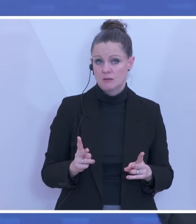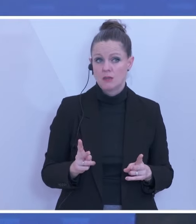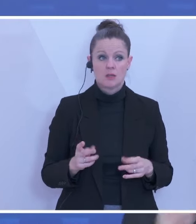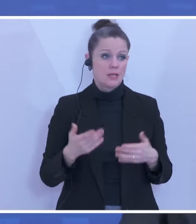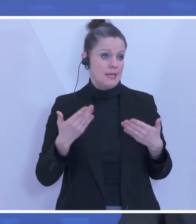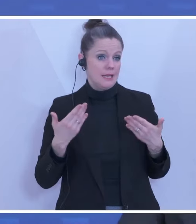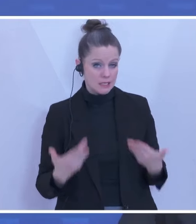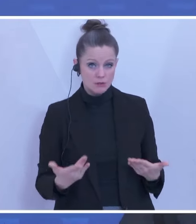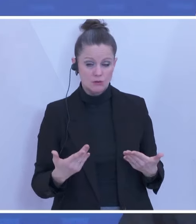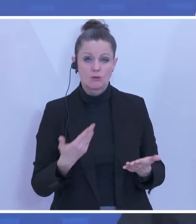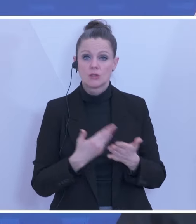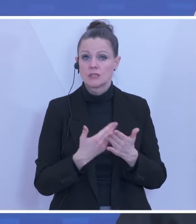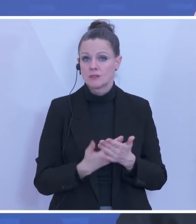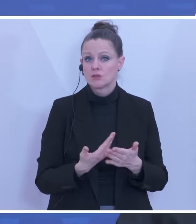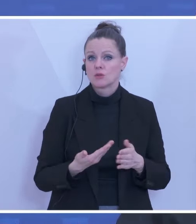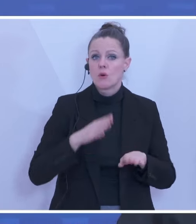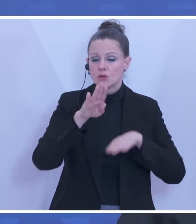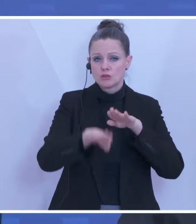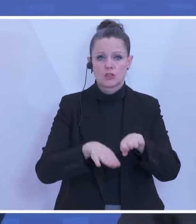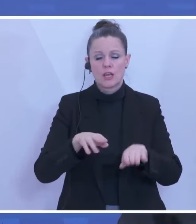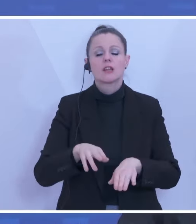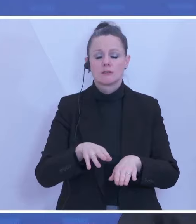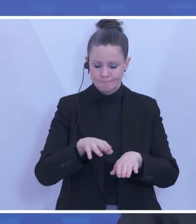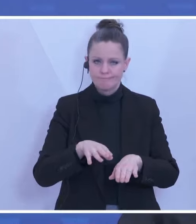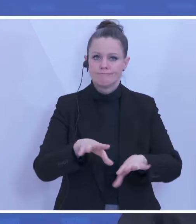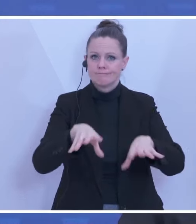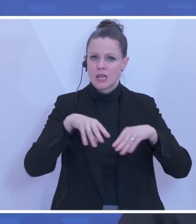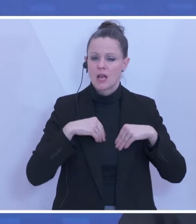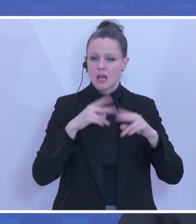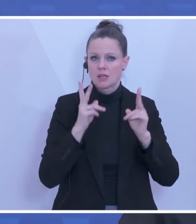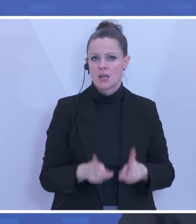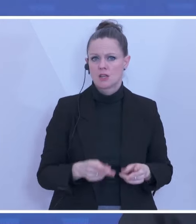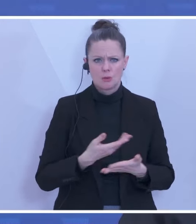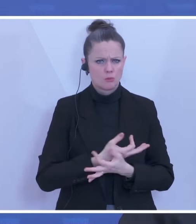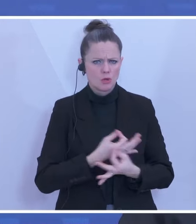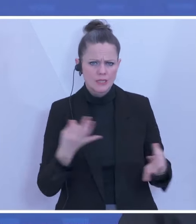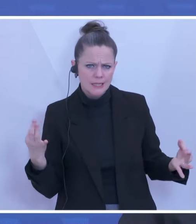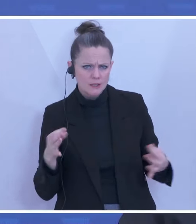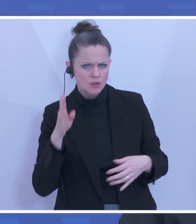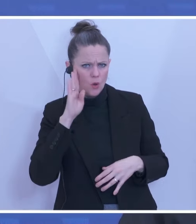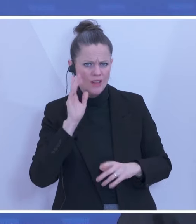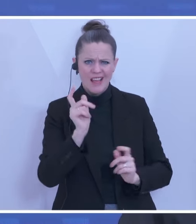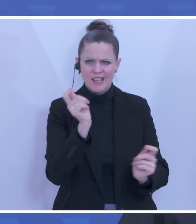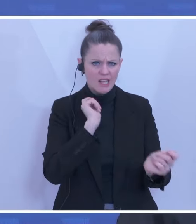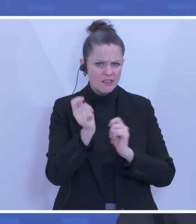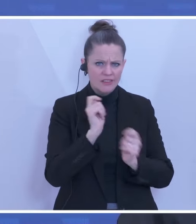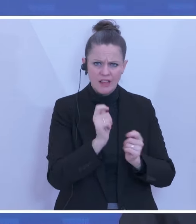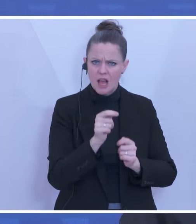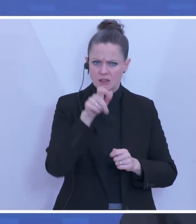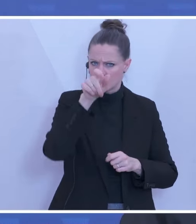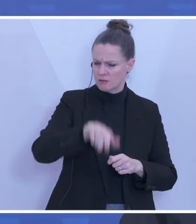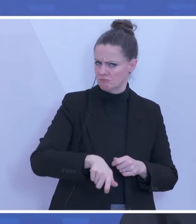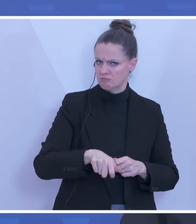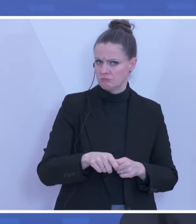so und können diesen Schritt anerkennen. Und ich habe noch nichts gehört, dass dieser Kandidat nicht durchaus